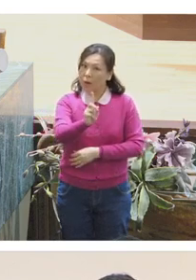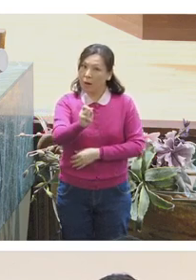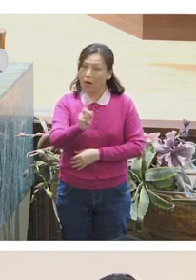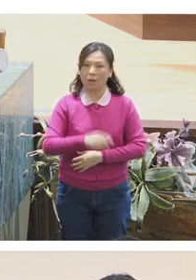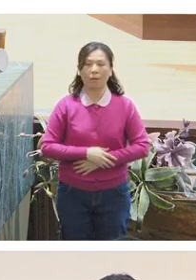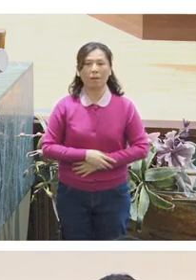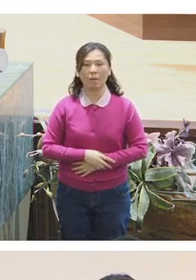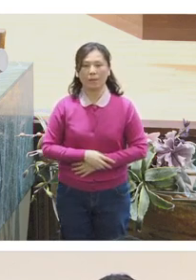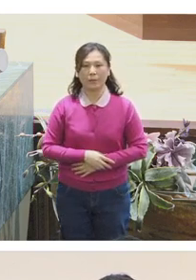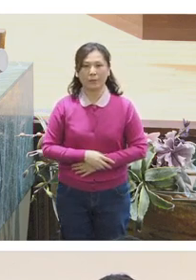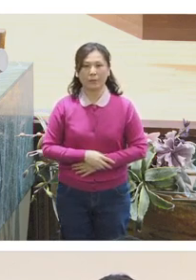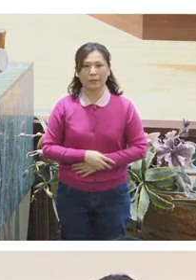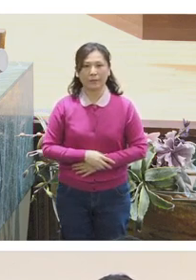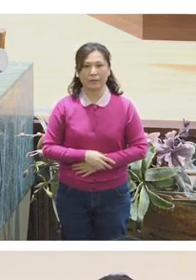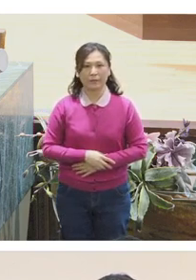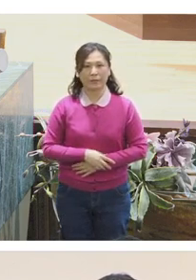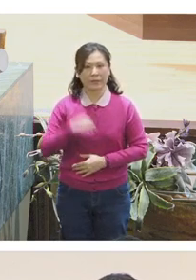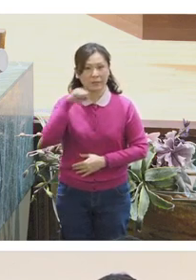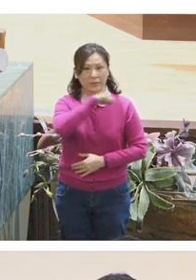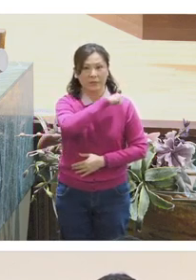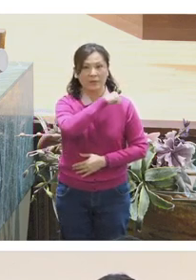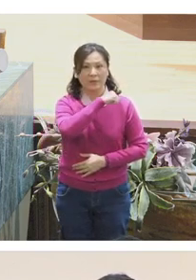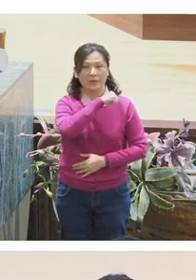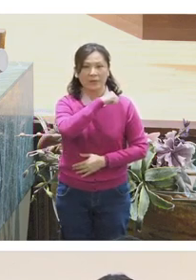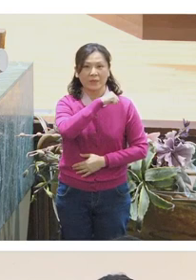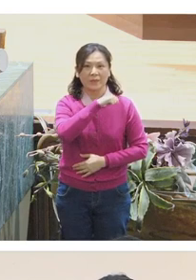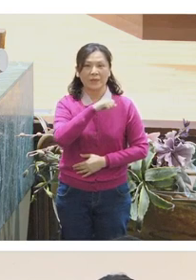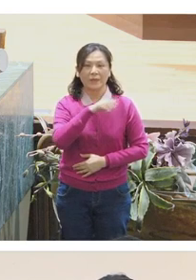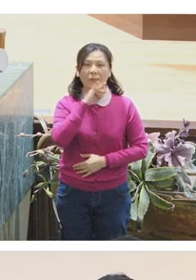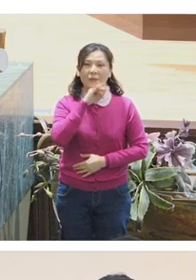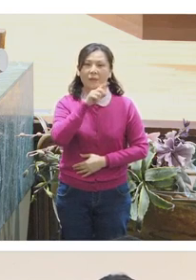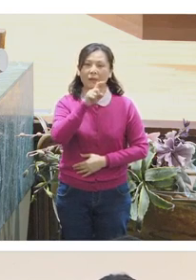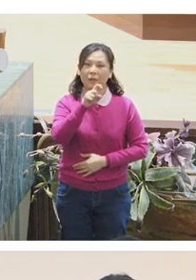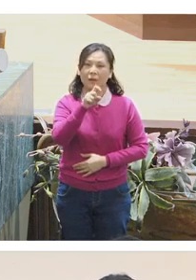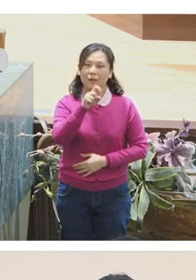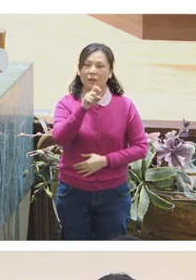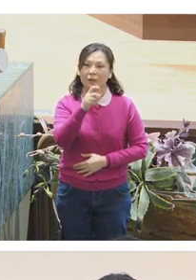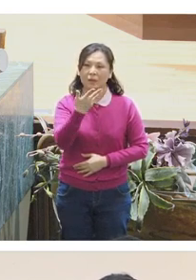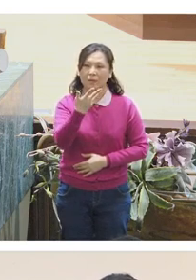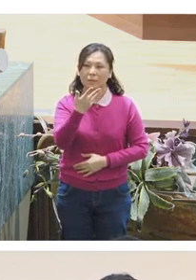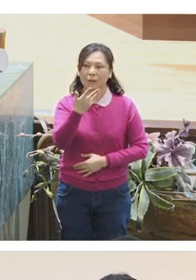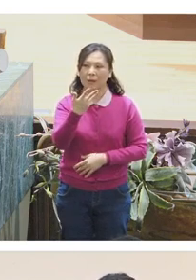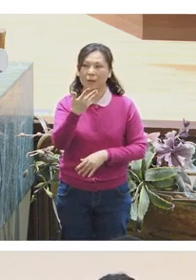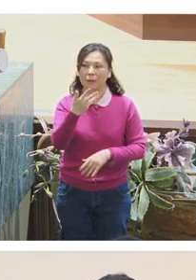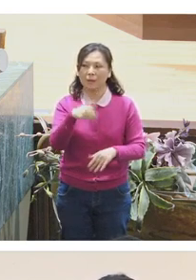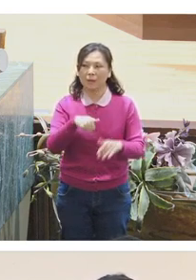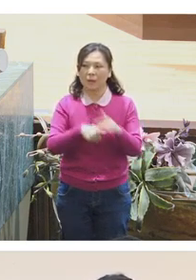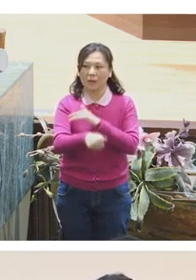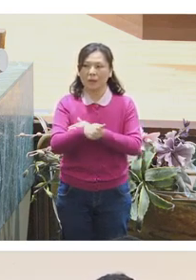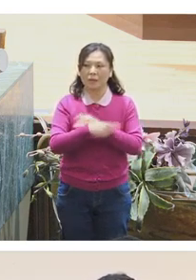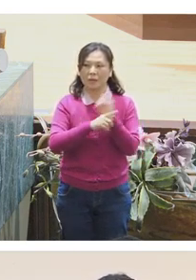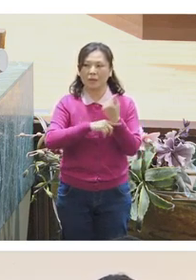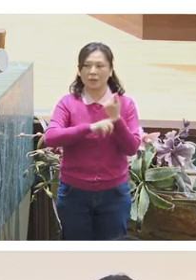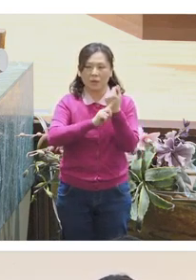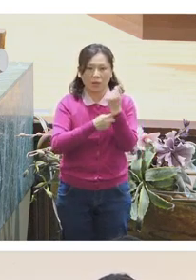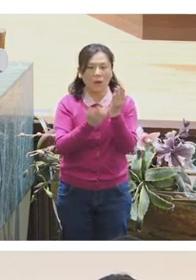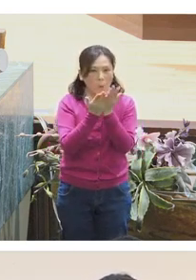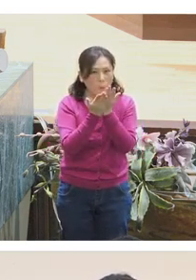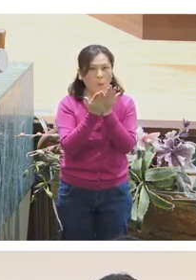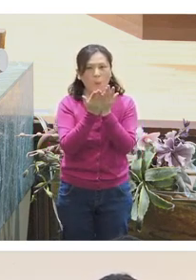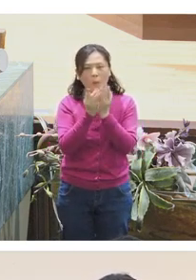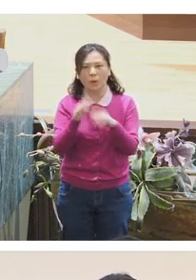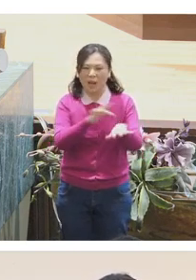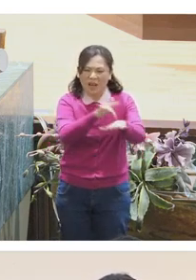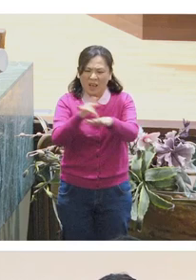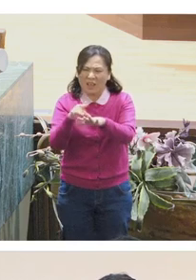说，以台湾18岁进入法律系来说，其实你的社会接触非常的有限。那你